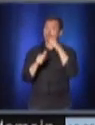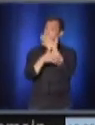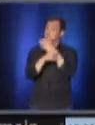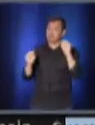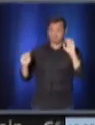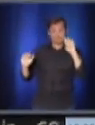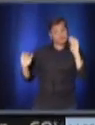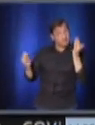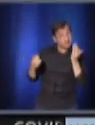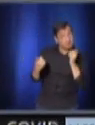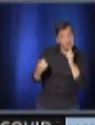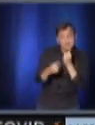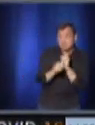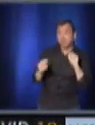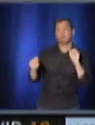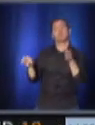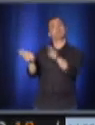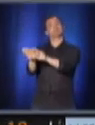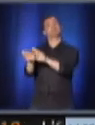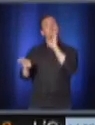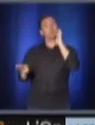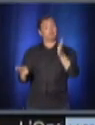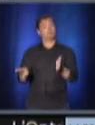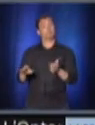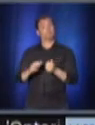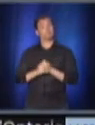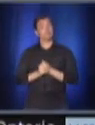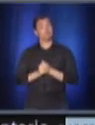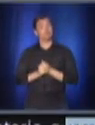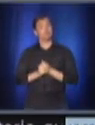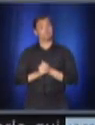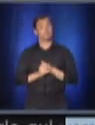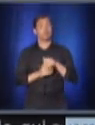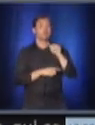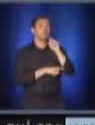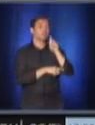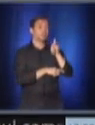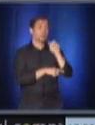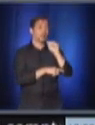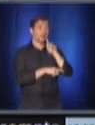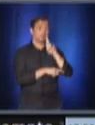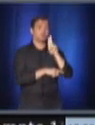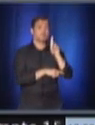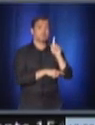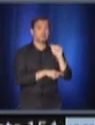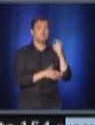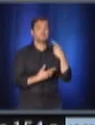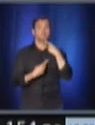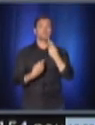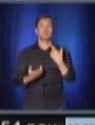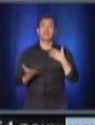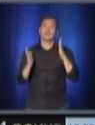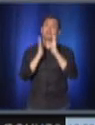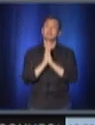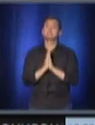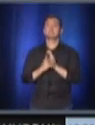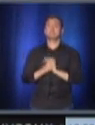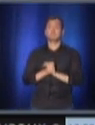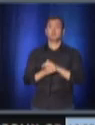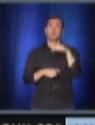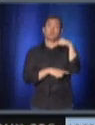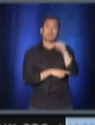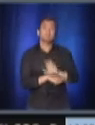Moi, j'exhorte la population à collaborer. J'aimerais, si possible, que la prochaine fin de semaine, nous ne soyons pas témoins